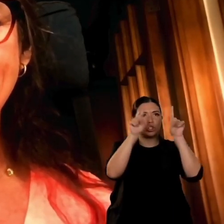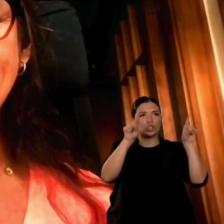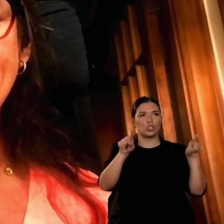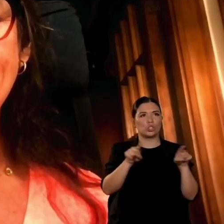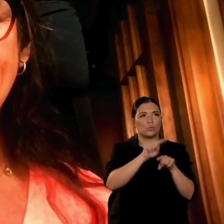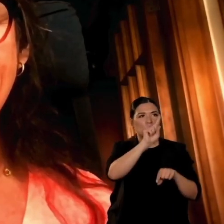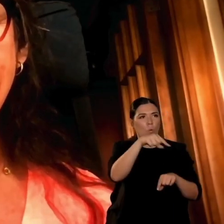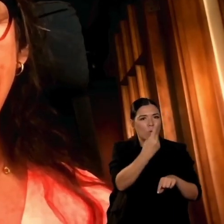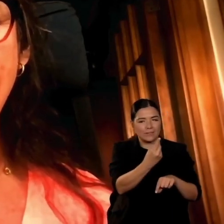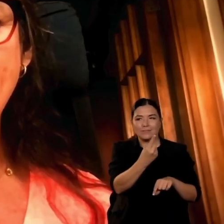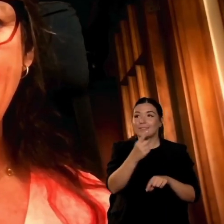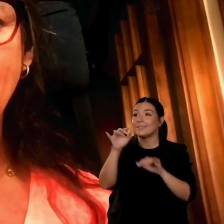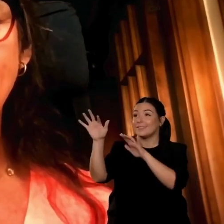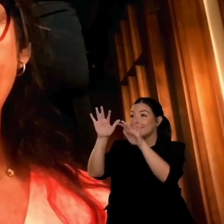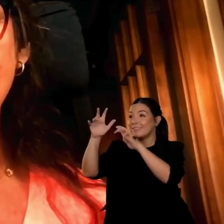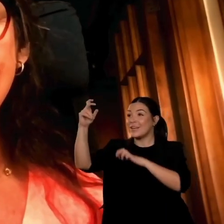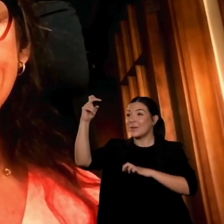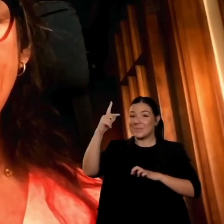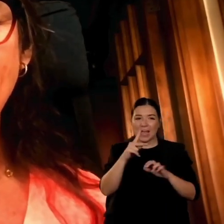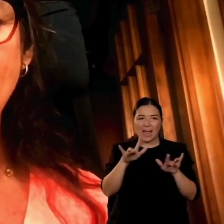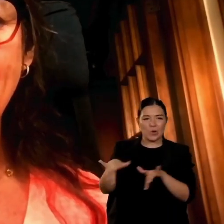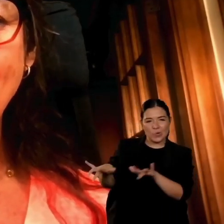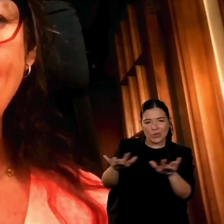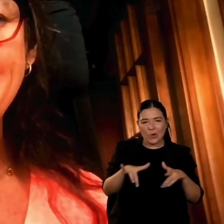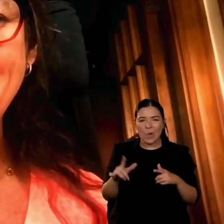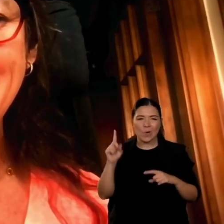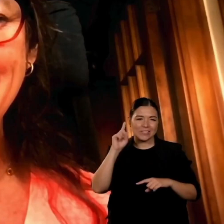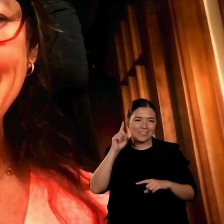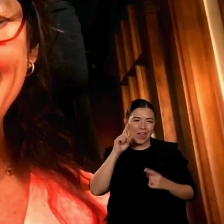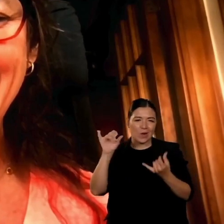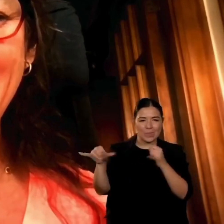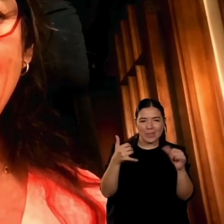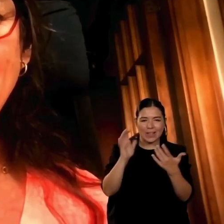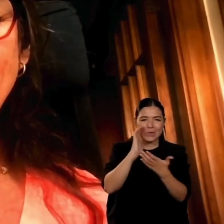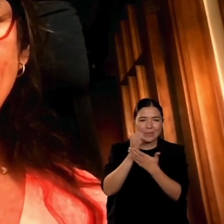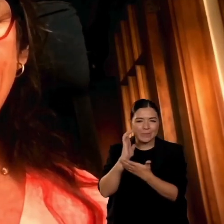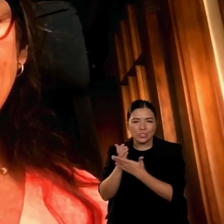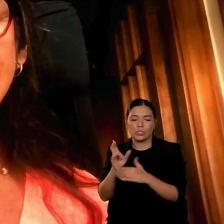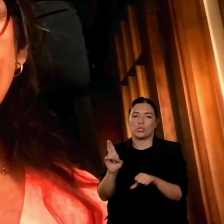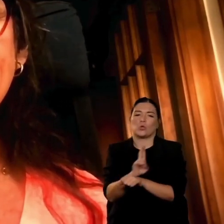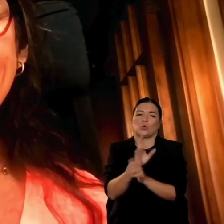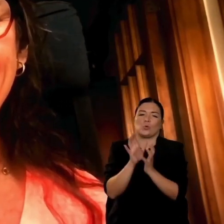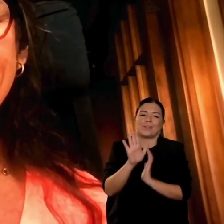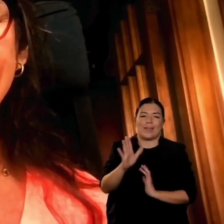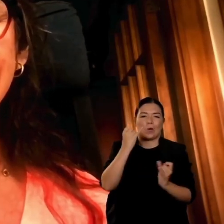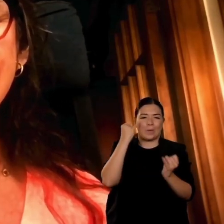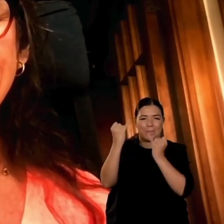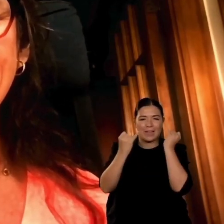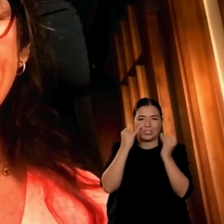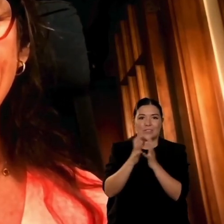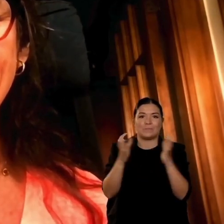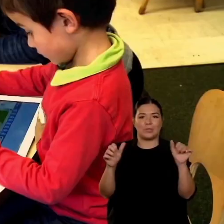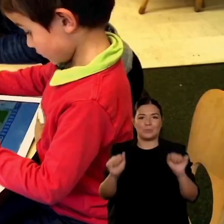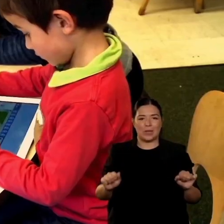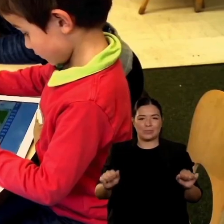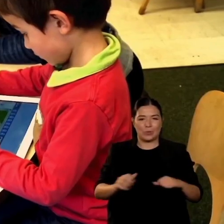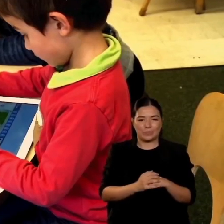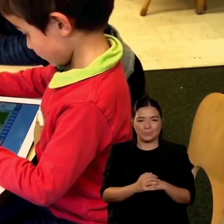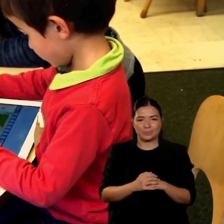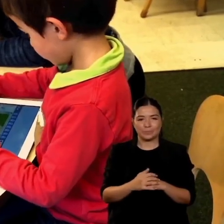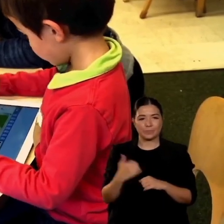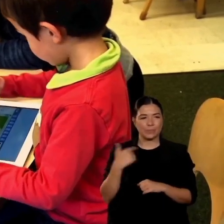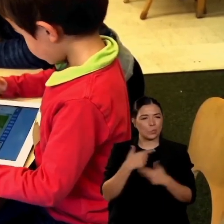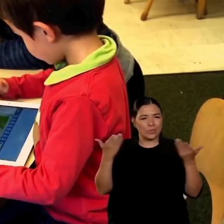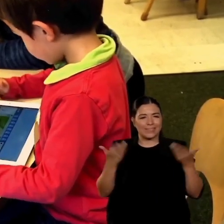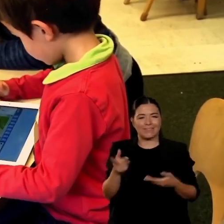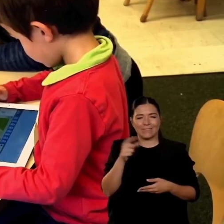questa è una forma di esplorare con i propri caratteri le loro caratteristiche ed è semplice perché